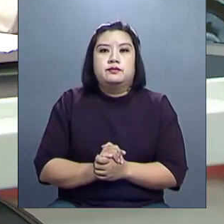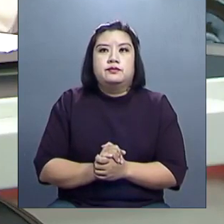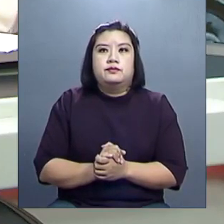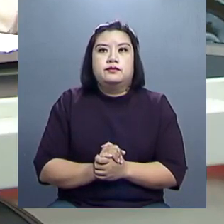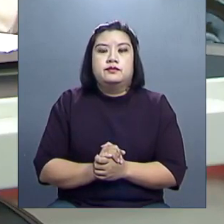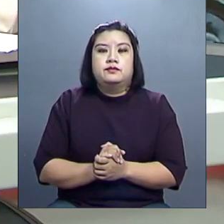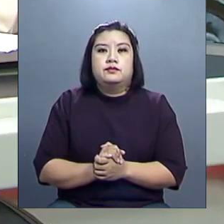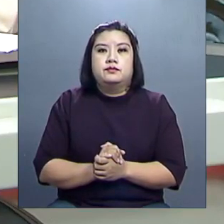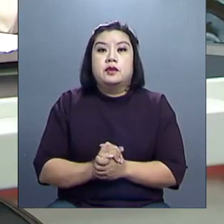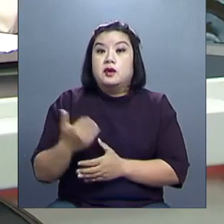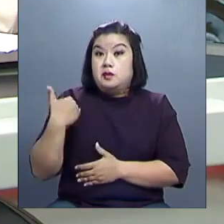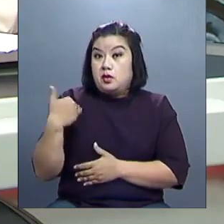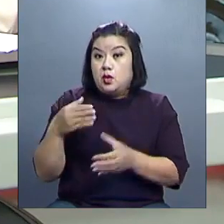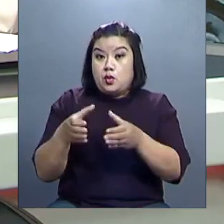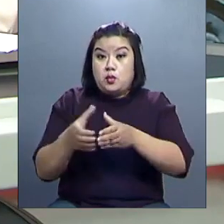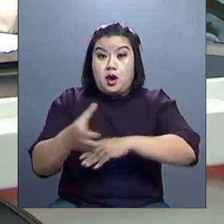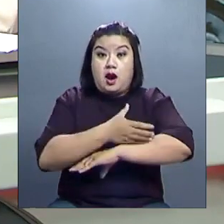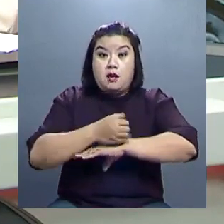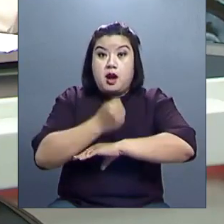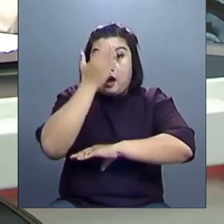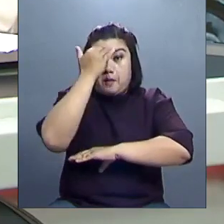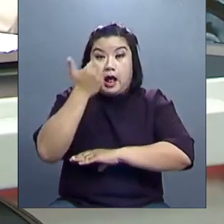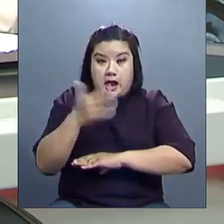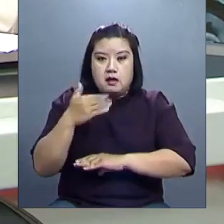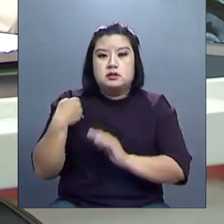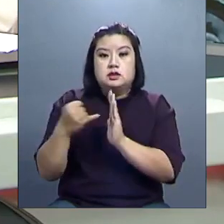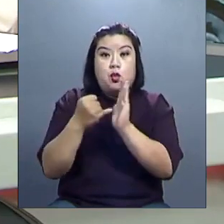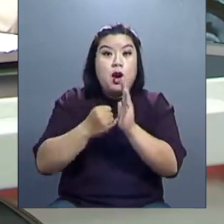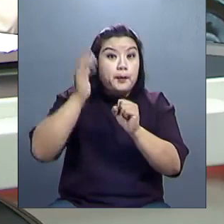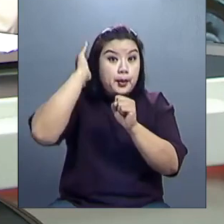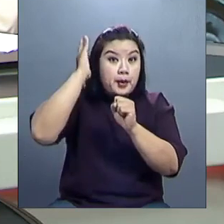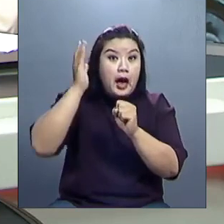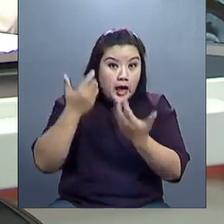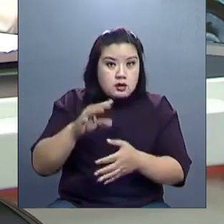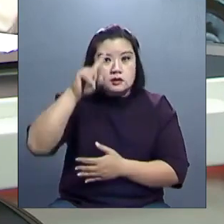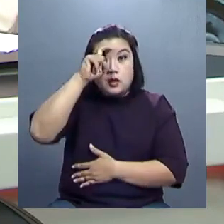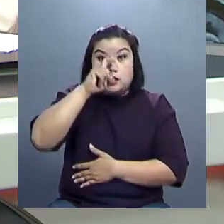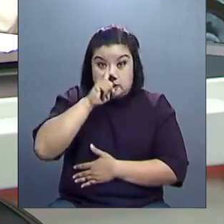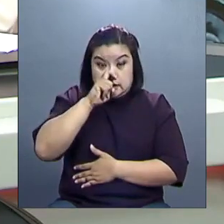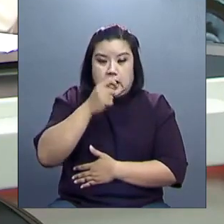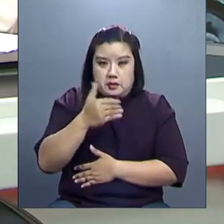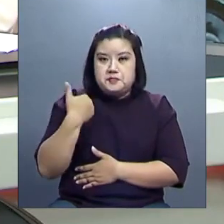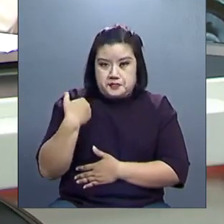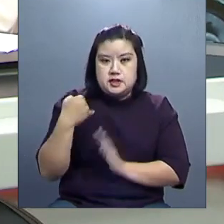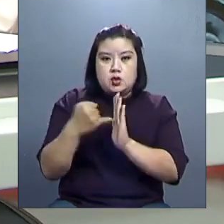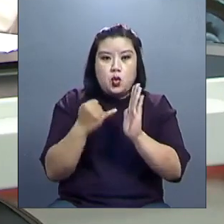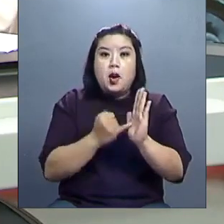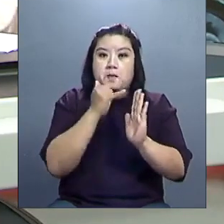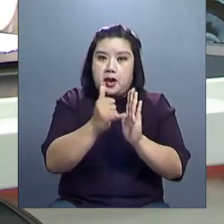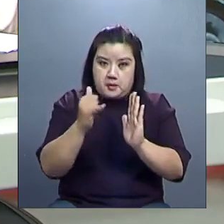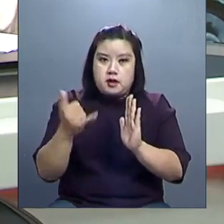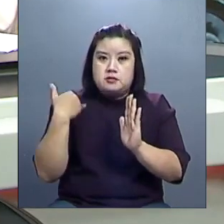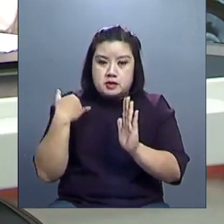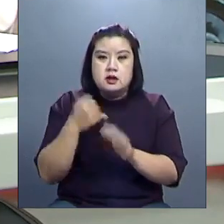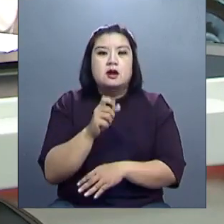ที่พรรคการเมืองอื่นๆนะคะต่างก็ลงพื้นที่ปราศัยหาเสียงในช่วงวันหยุดสุดสัปดาห์ที่ผ่านมาค่ะรวมถึงผู้สมัครจากพรรคไทยรักษาชาติด้ว